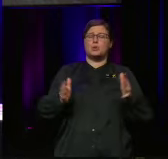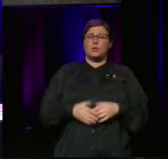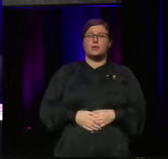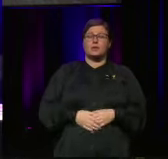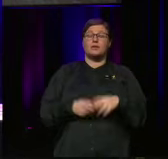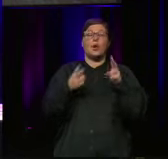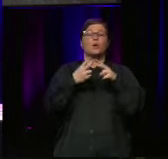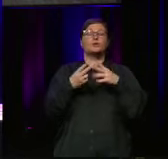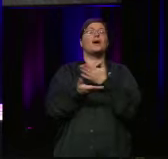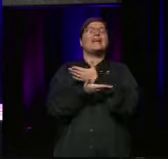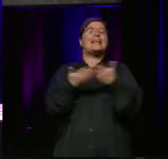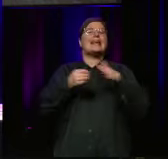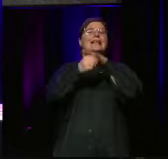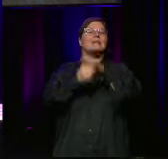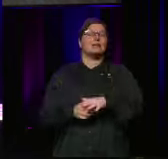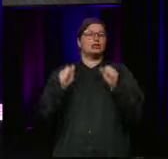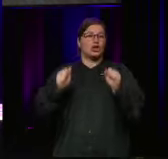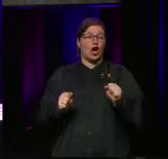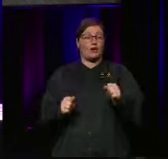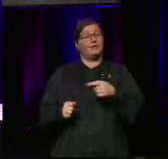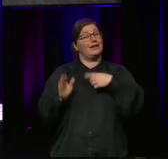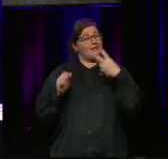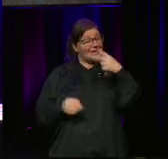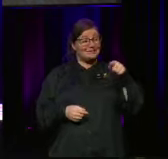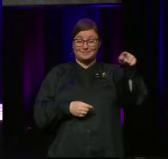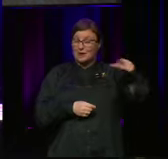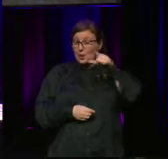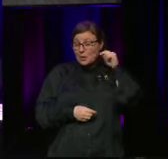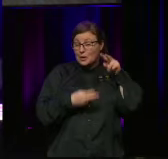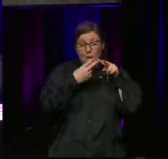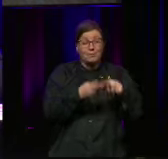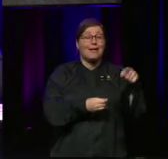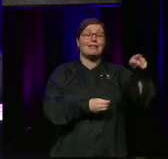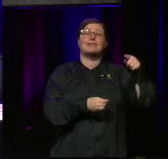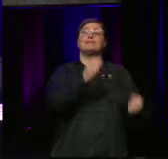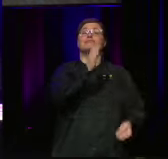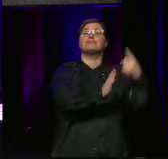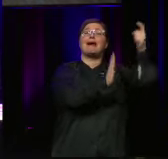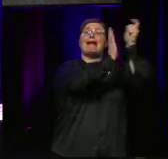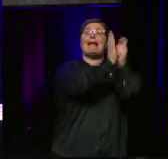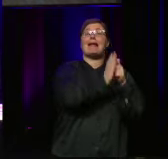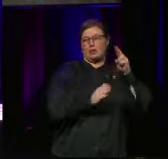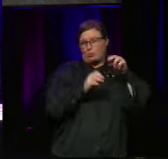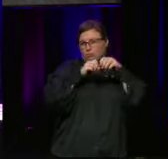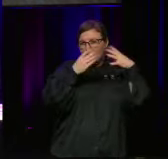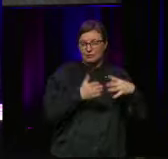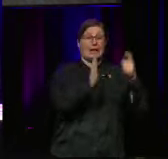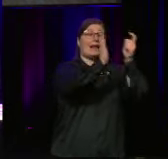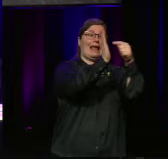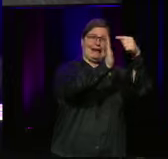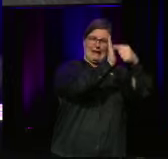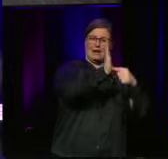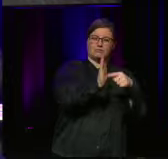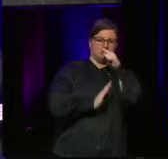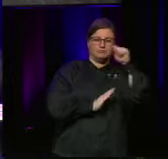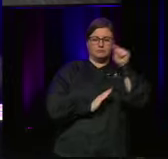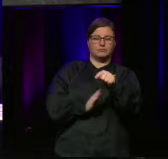icke-diskriminerande. Och där har vi sett återigen i Ungern hur man infört regler under pandemin som direkt har riktat sig